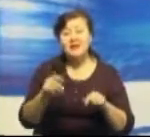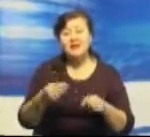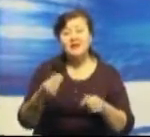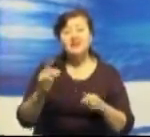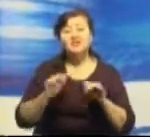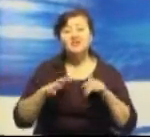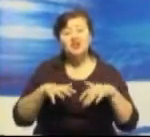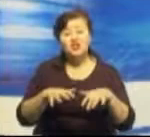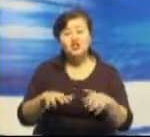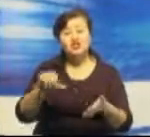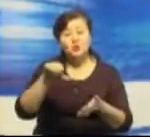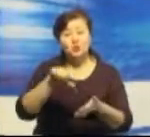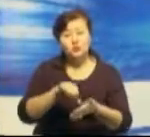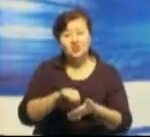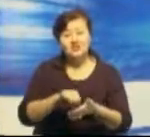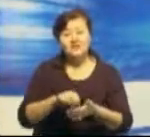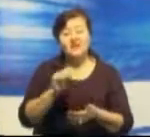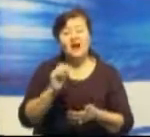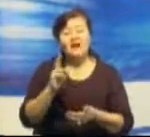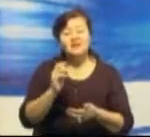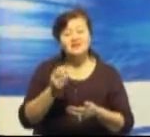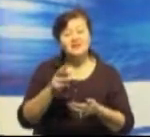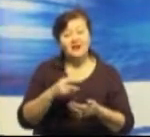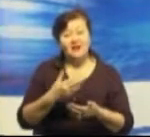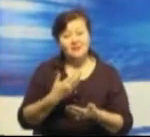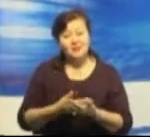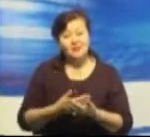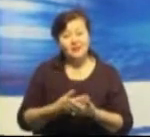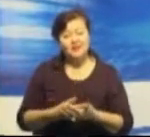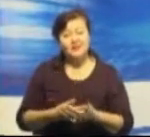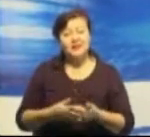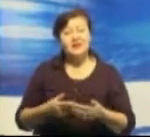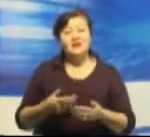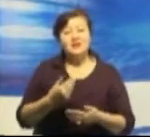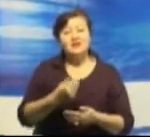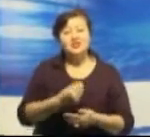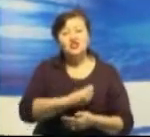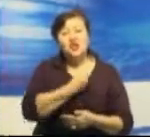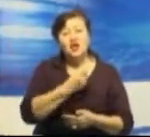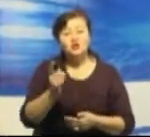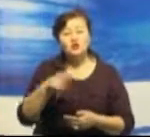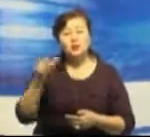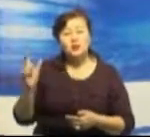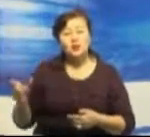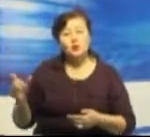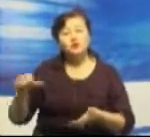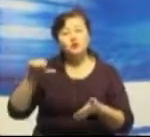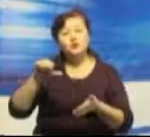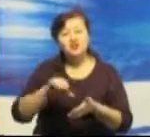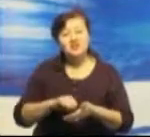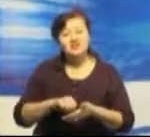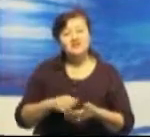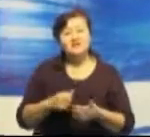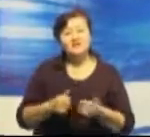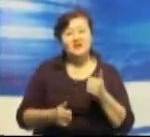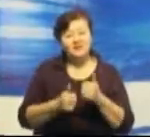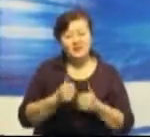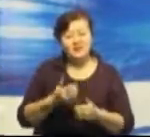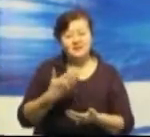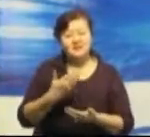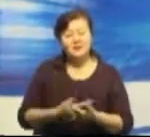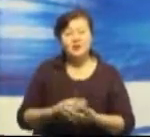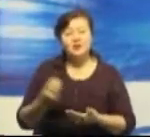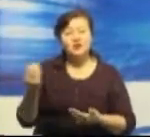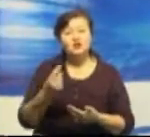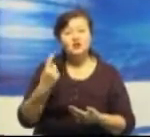ней участвовать. Желаю другим, чтобы люди тоже участвовали в акции и получали такие замечательные призы. Еще